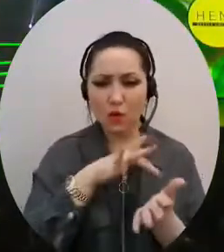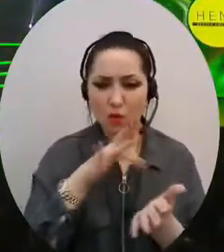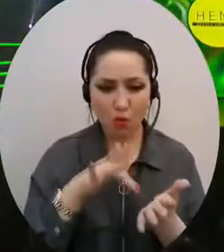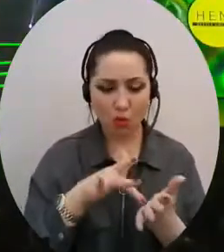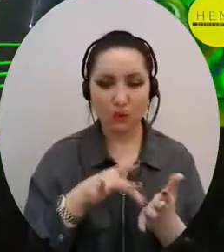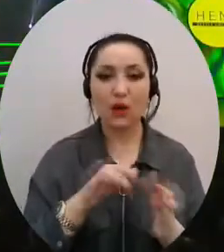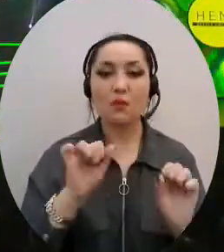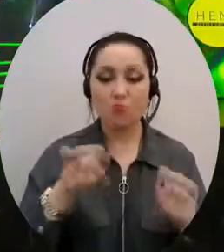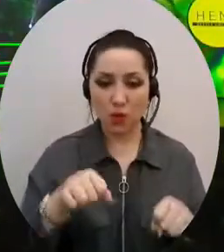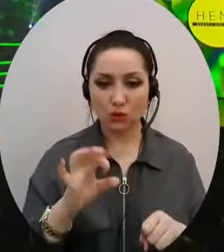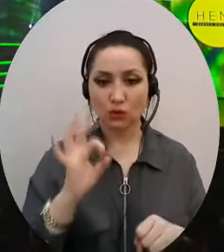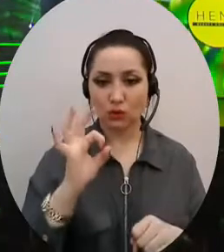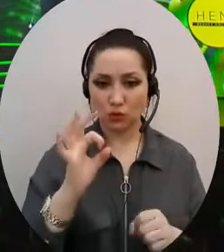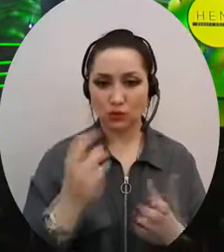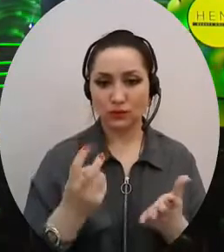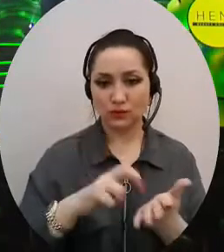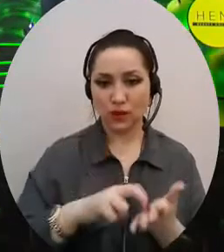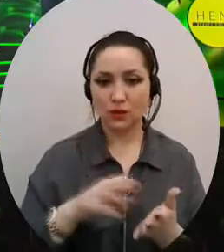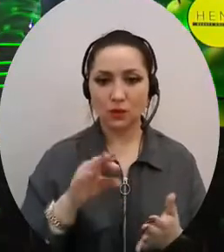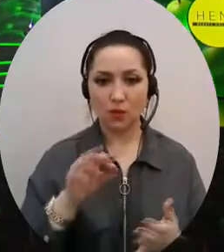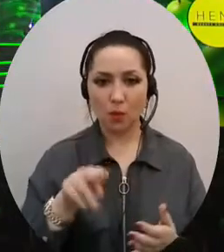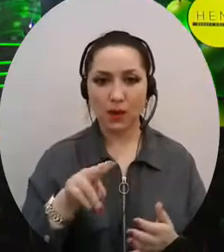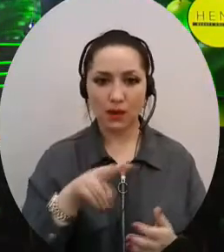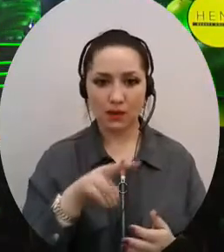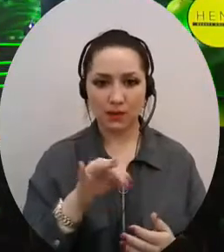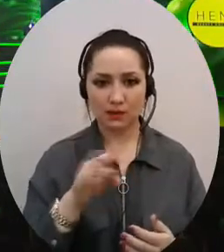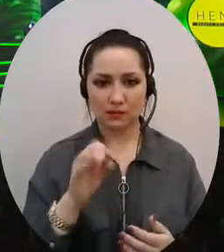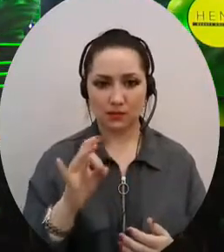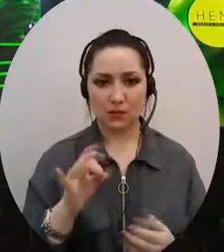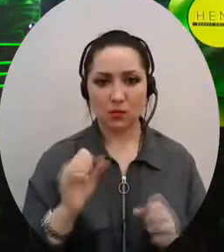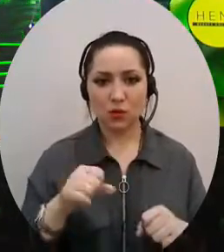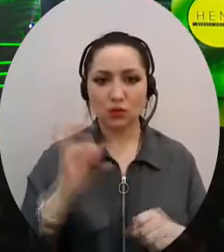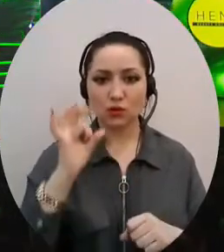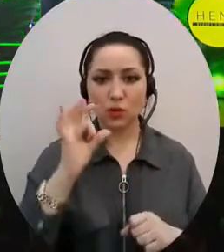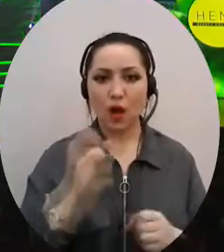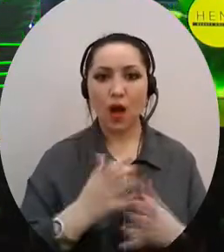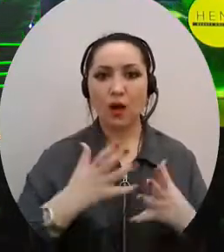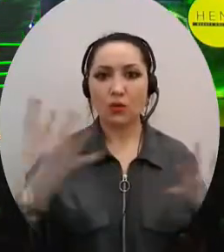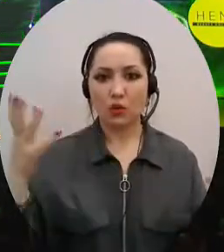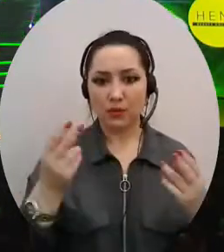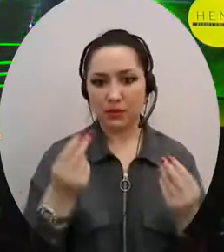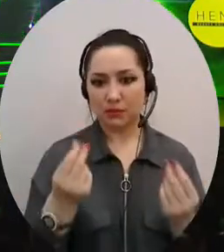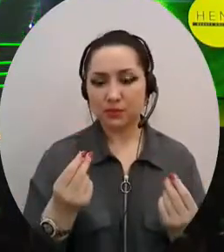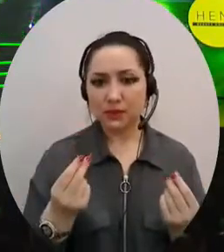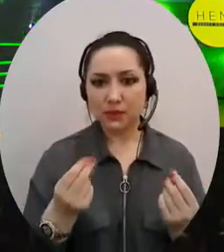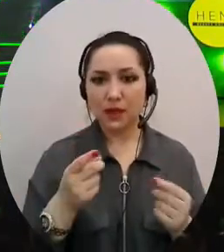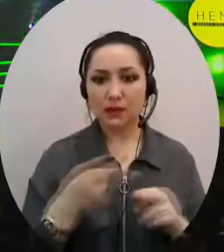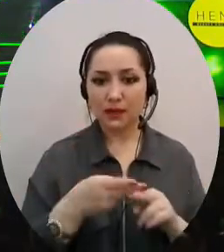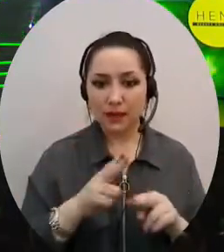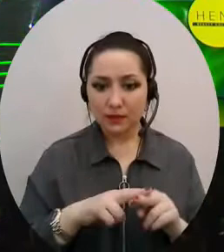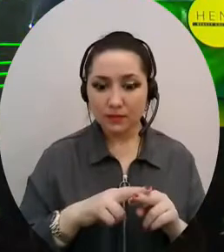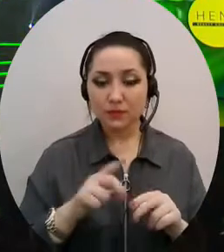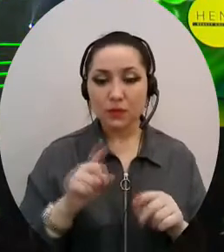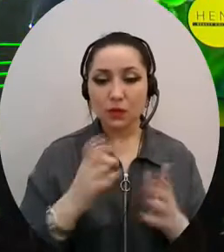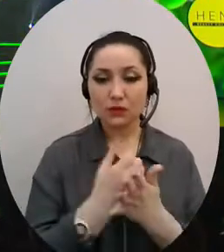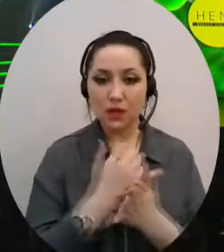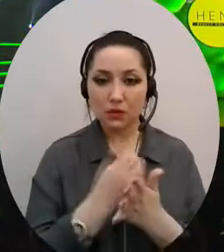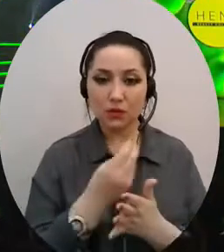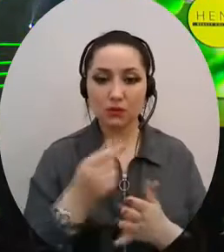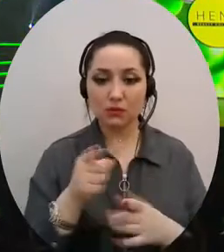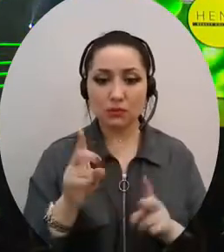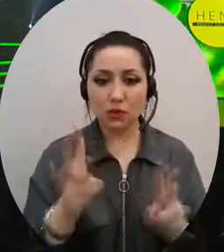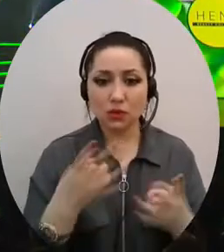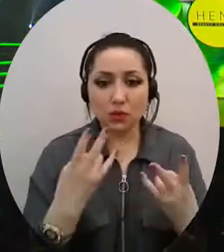с нуля стать топ-лидером, может с нуля построить огромный бизнес. И для этого, для того, чтобы зарабатывать деньги, тебе не